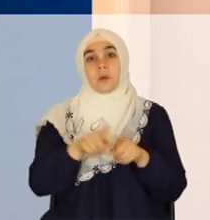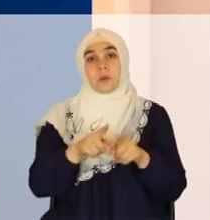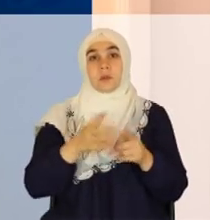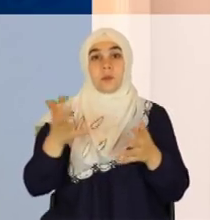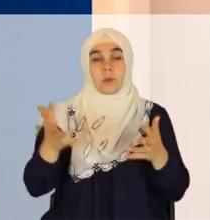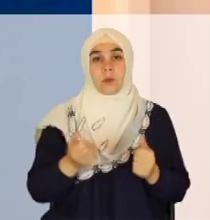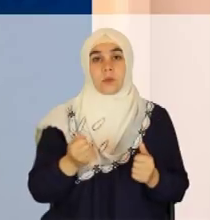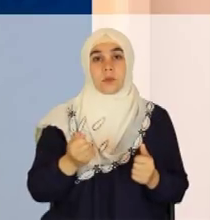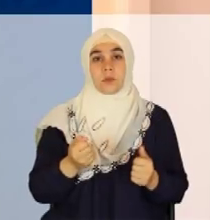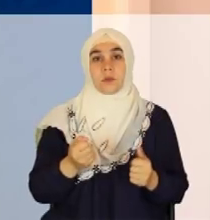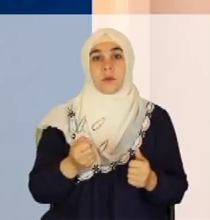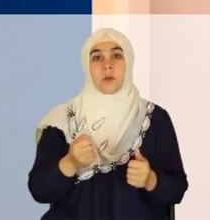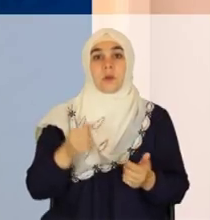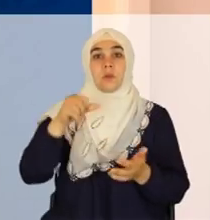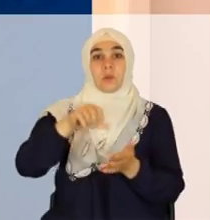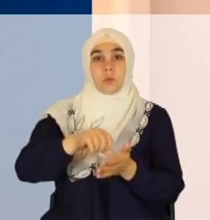gerek. Bana şunu doğruydu.